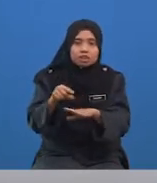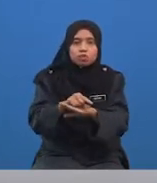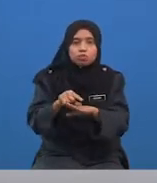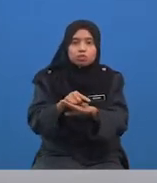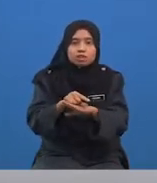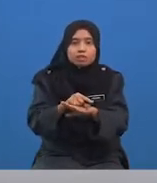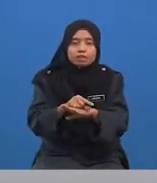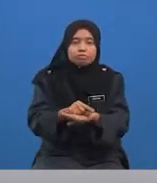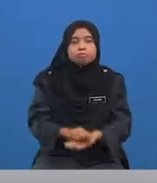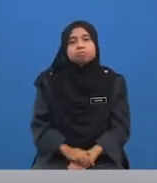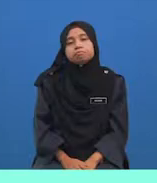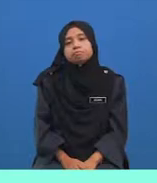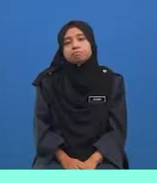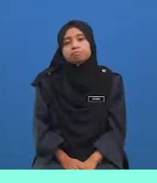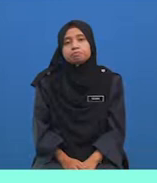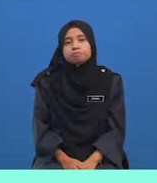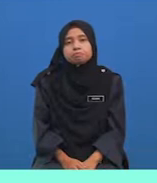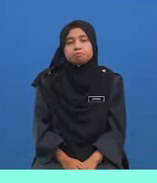media sosial.